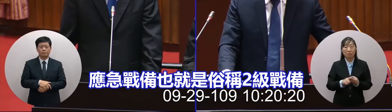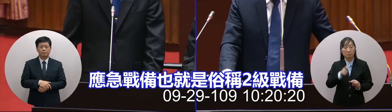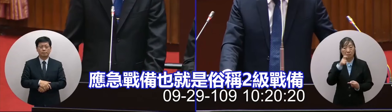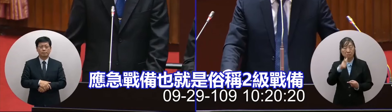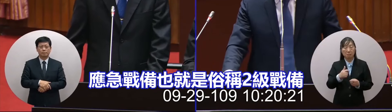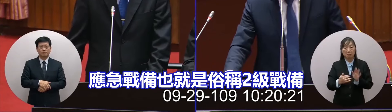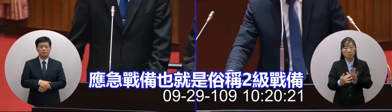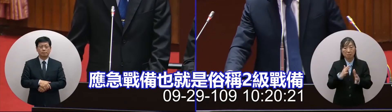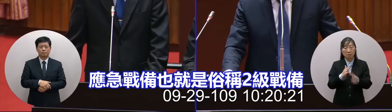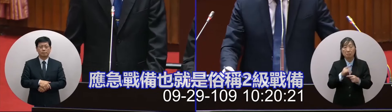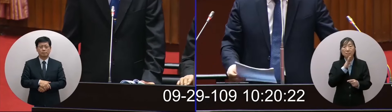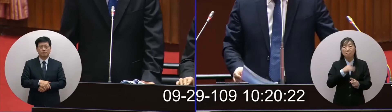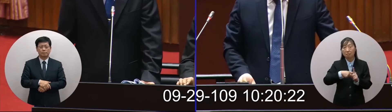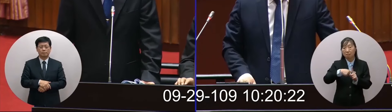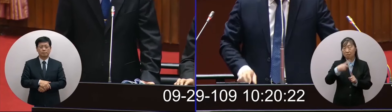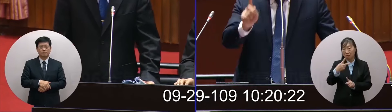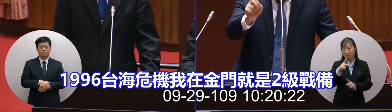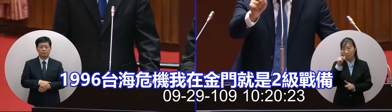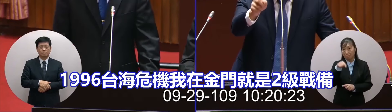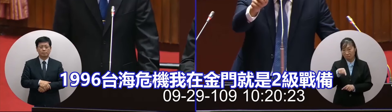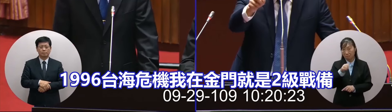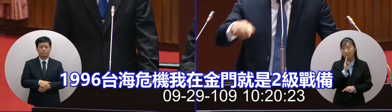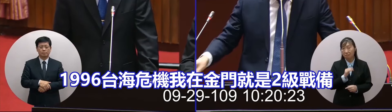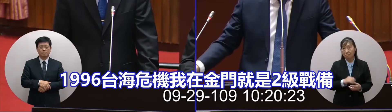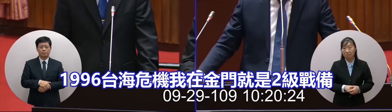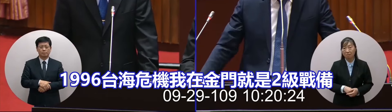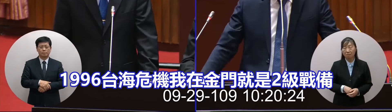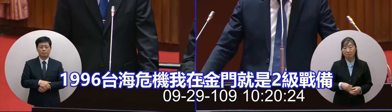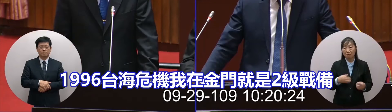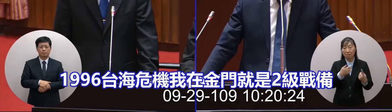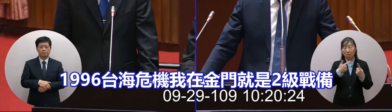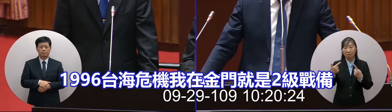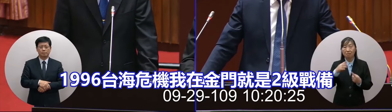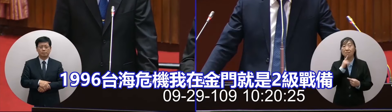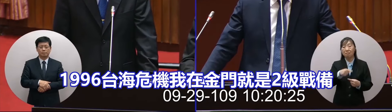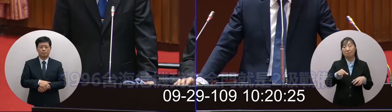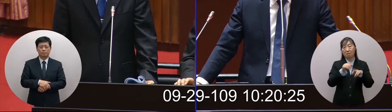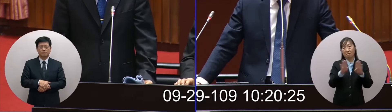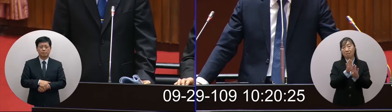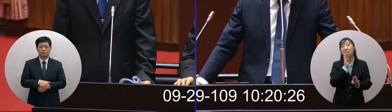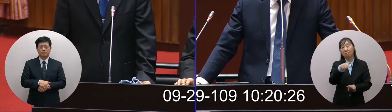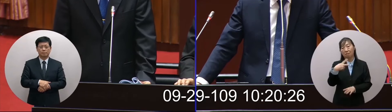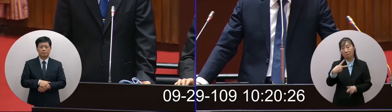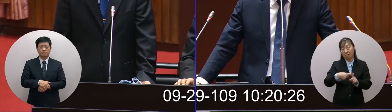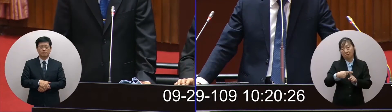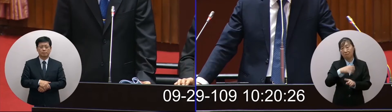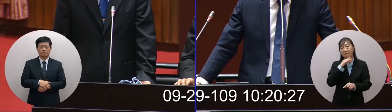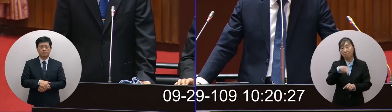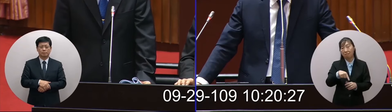对， 也就是我们俗称的二级战备。1996年的台海危机，我在金门就是二级战备，